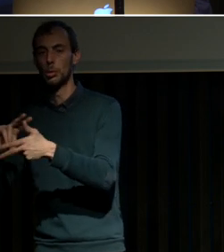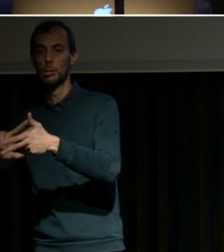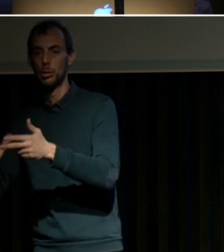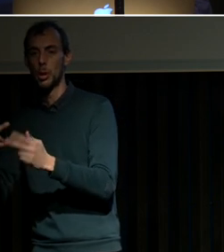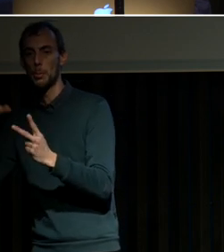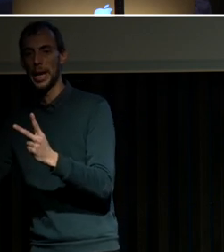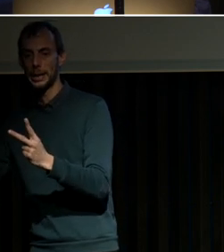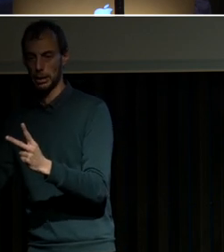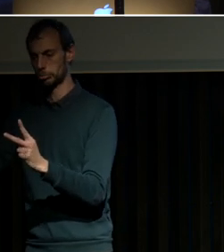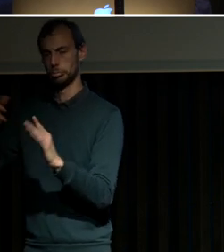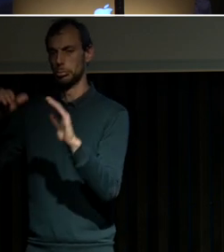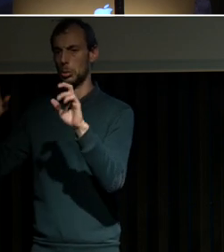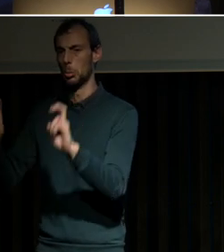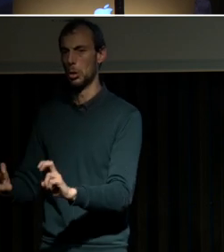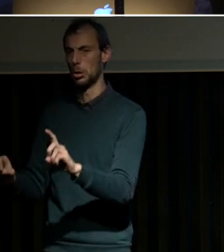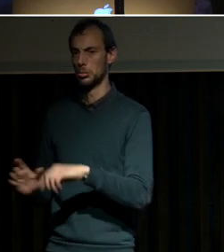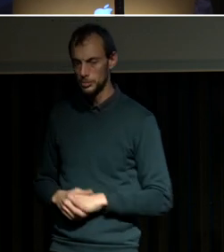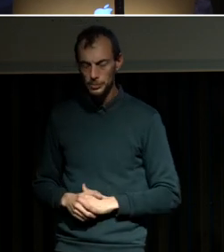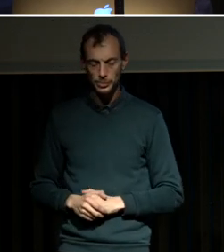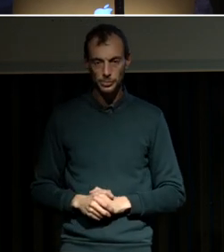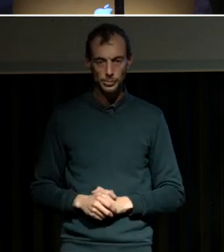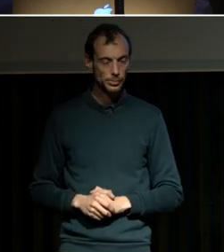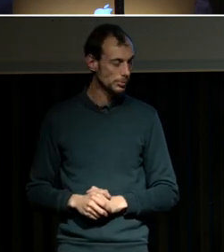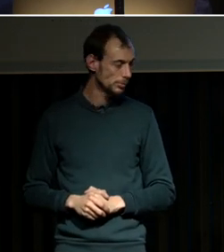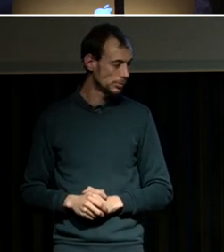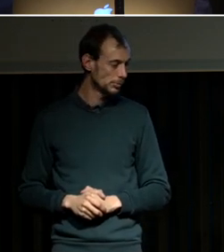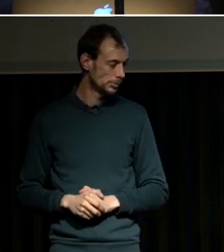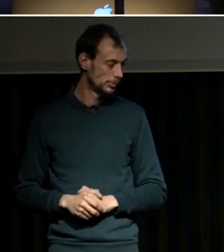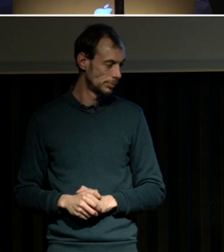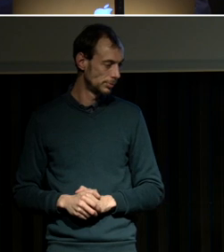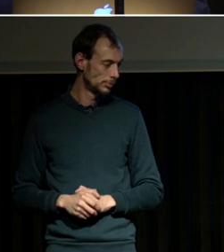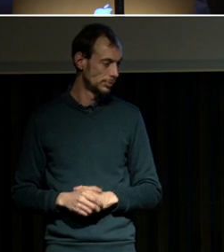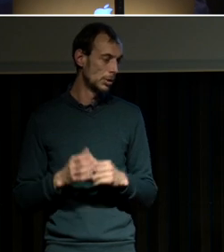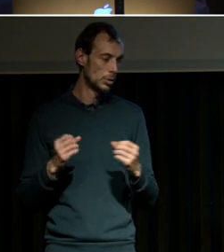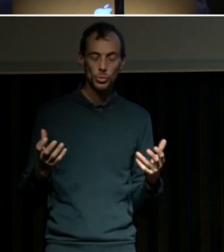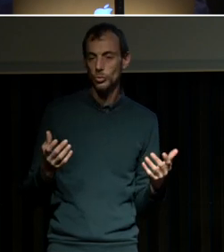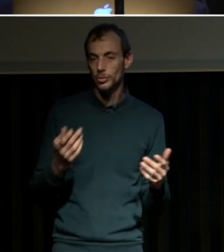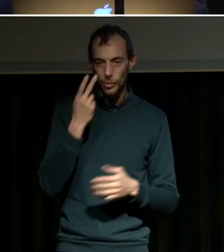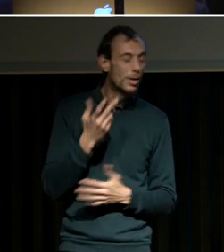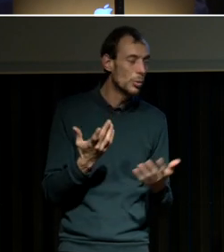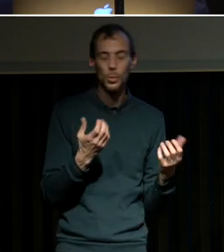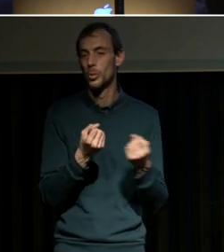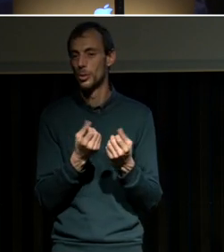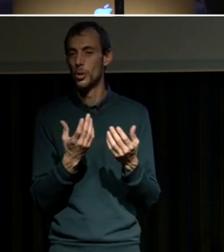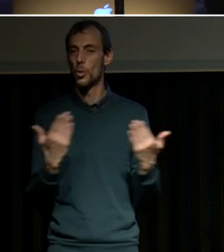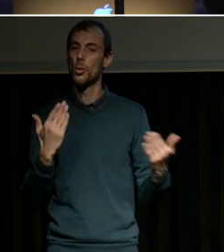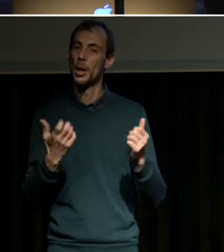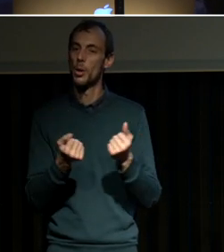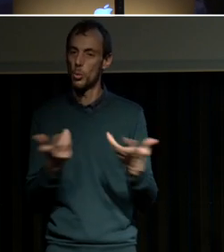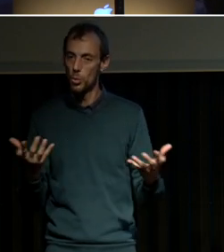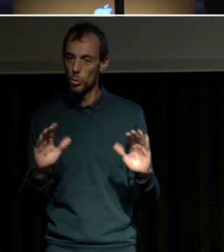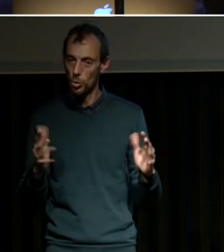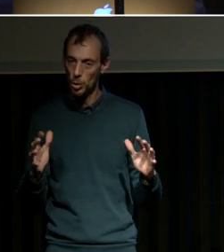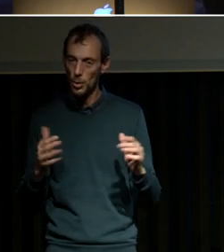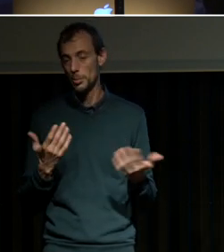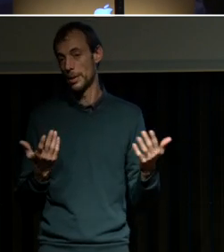bons. Je vous disais, on se compare en donnant les nombres de prélèvements par million d'habitants, parce que bien évidemment, le nombre d'habitants est